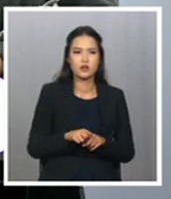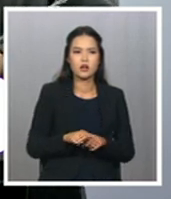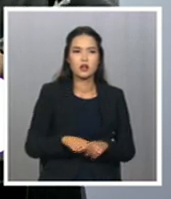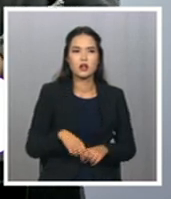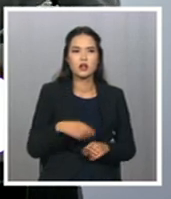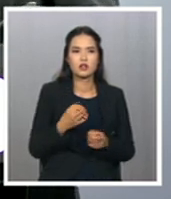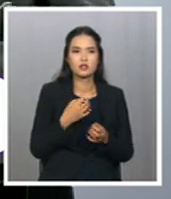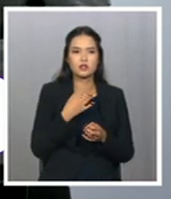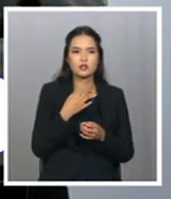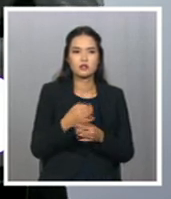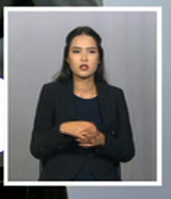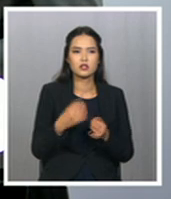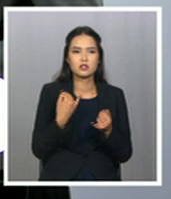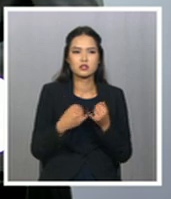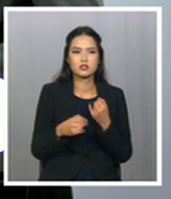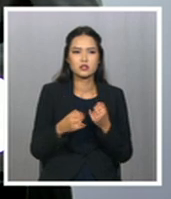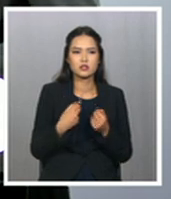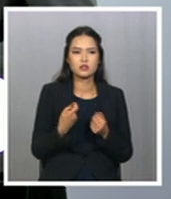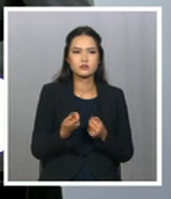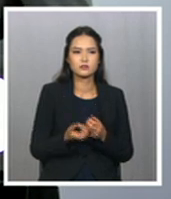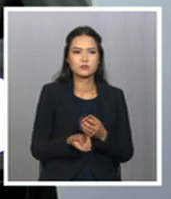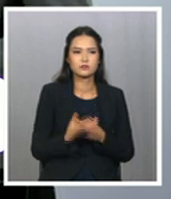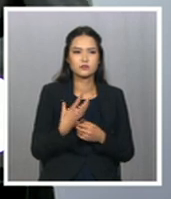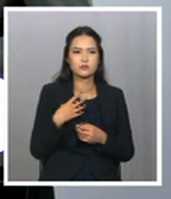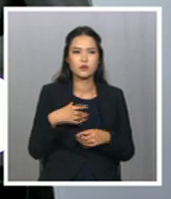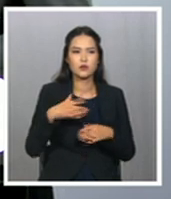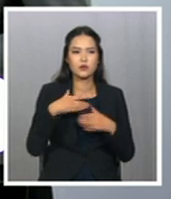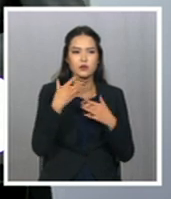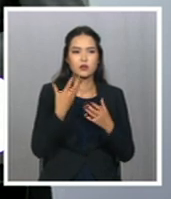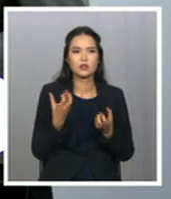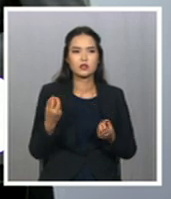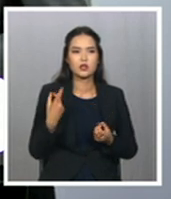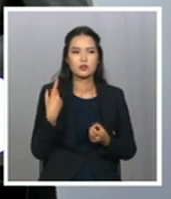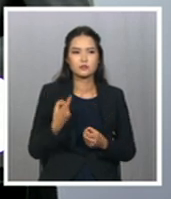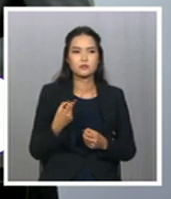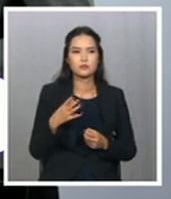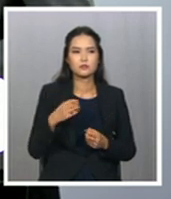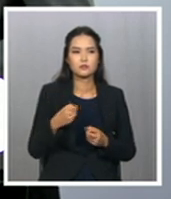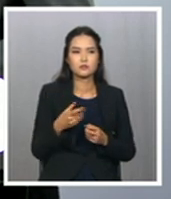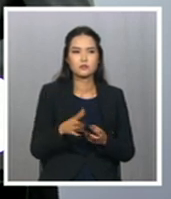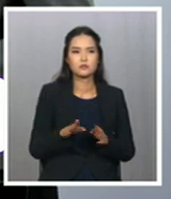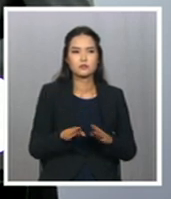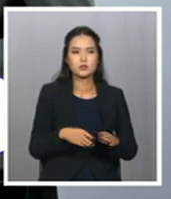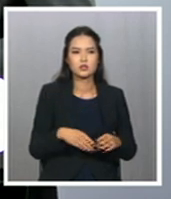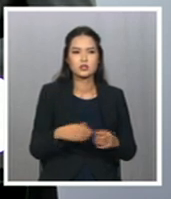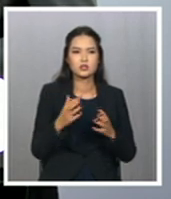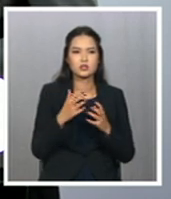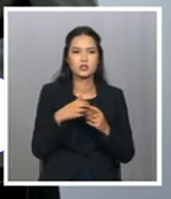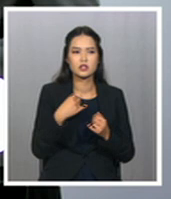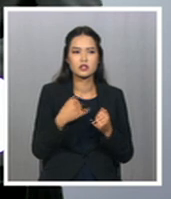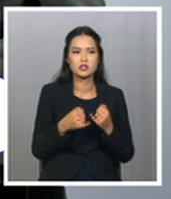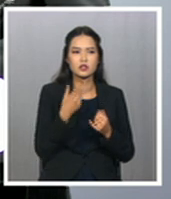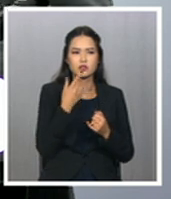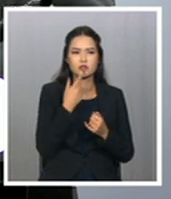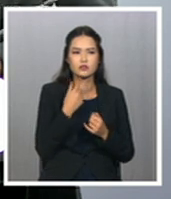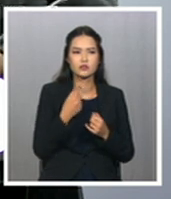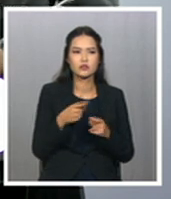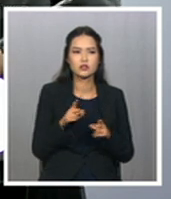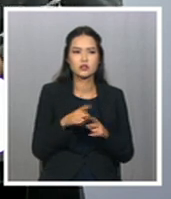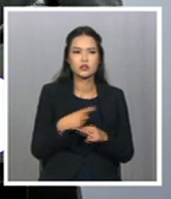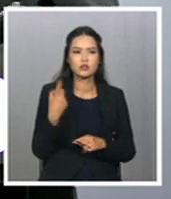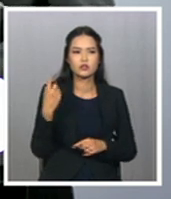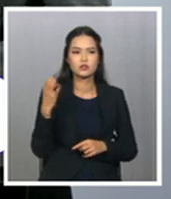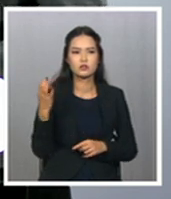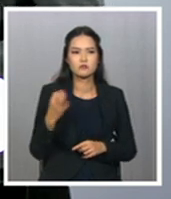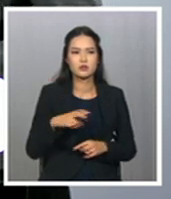түсті бұршақтар алды. Оқушы тағы да будандастырудан кейін сары түсті бұршақтар өсетіне